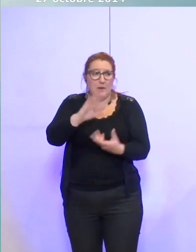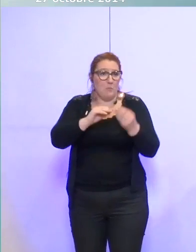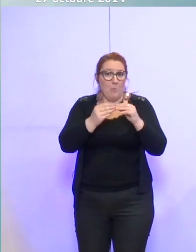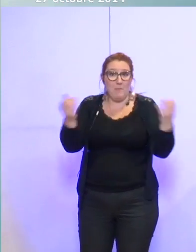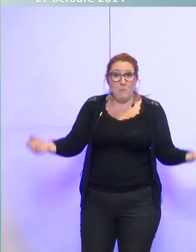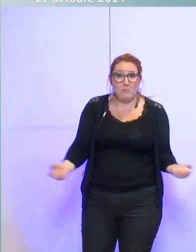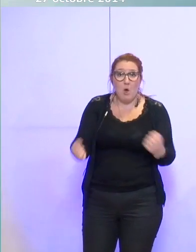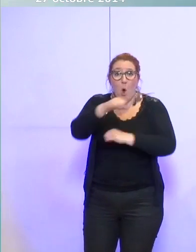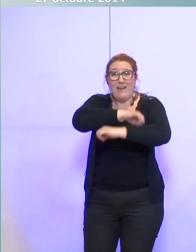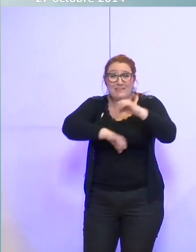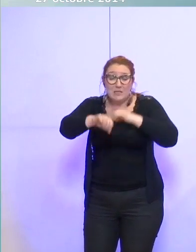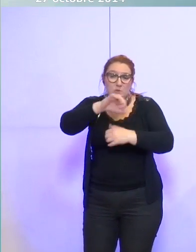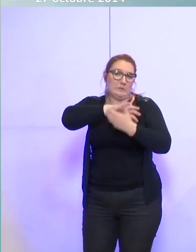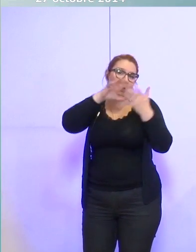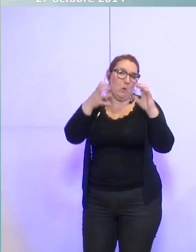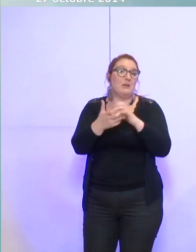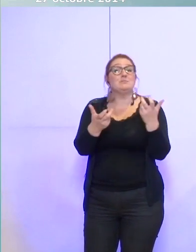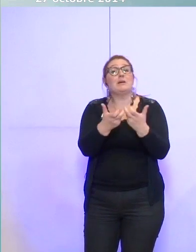est évoqué entre autres ce soir,